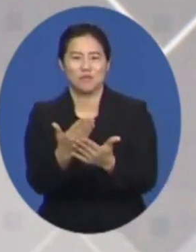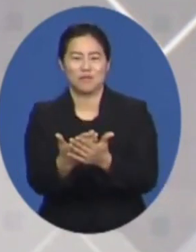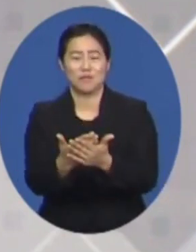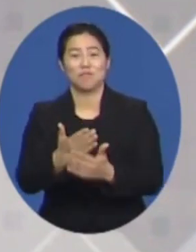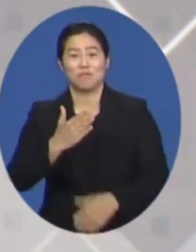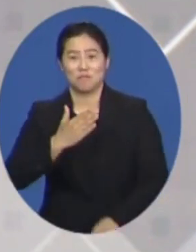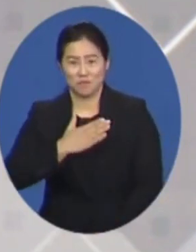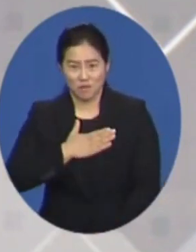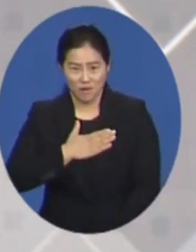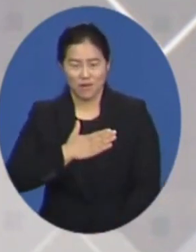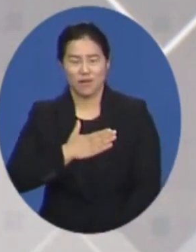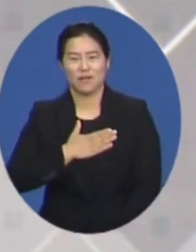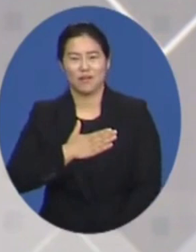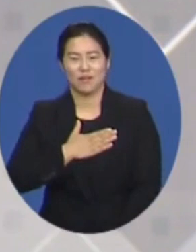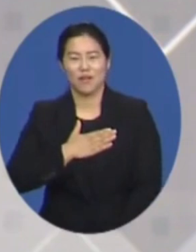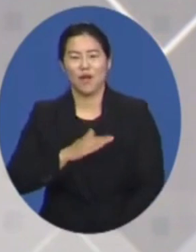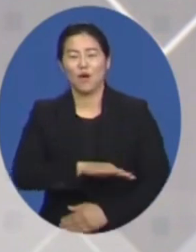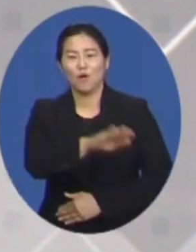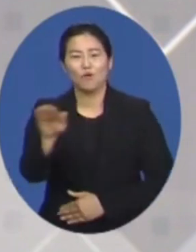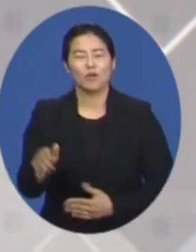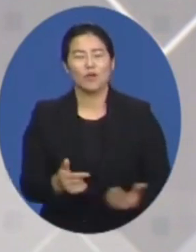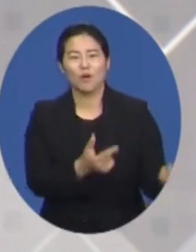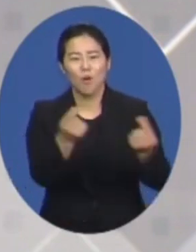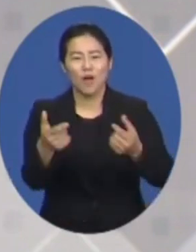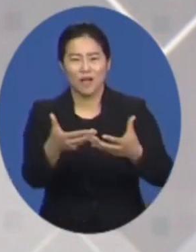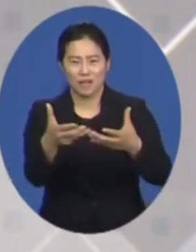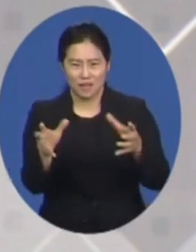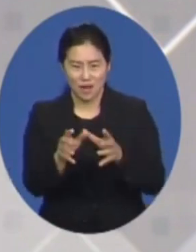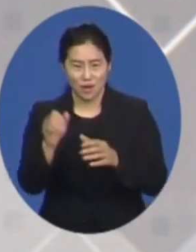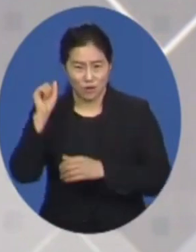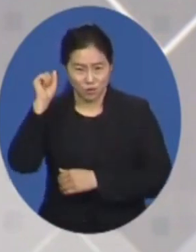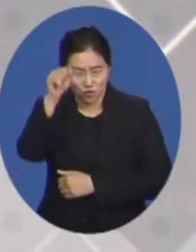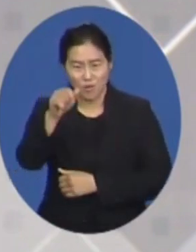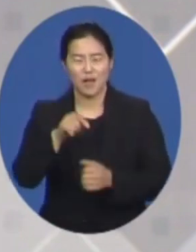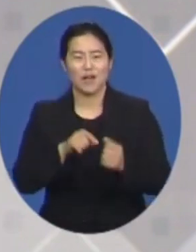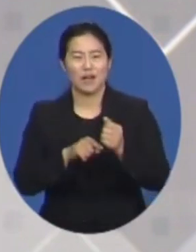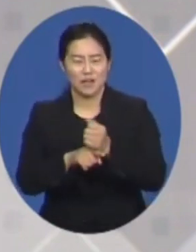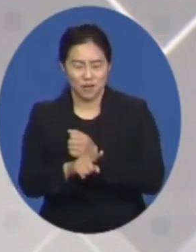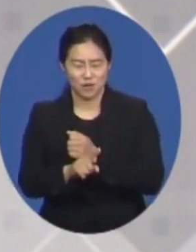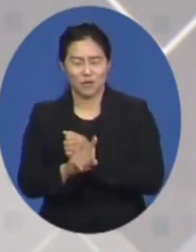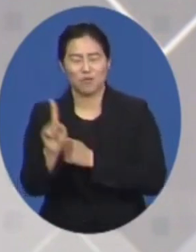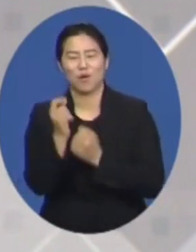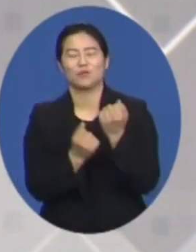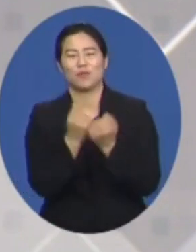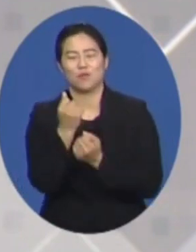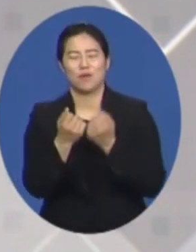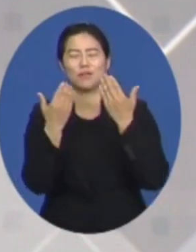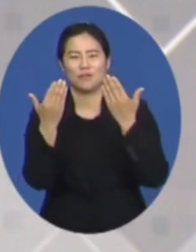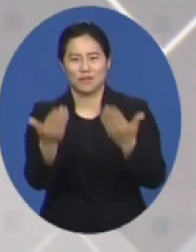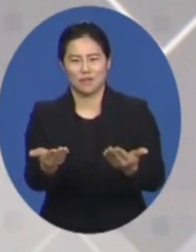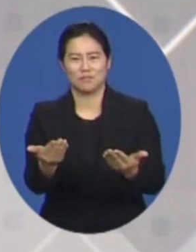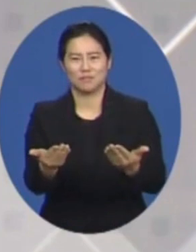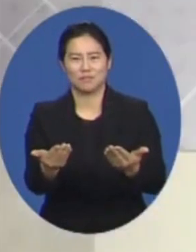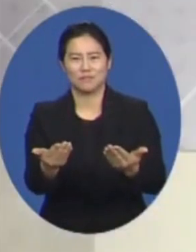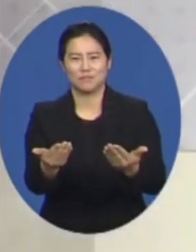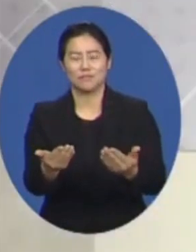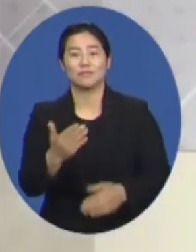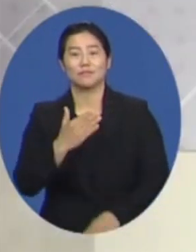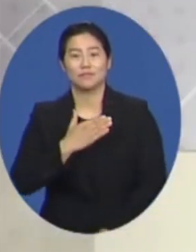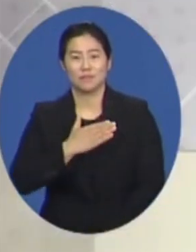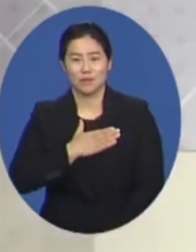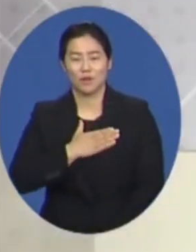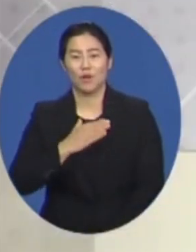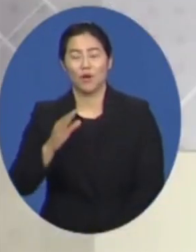현진 설이 우리 뭐야 하는 우리가 1 홈으로 혈마 에게 된 동기를 설명을 드리겠습니다 저는